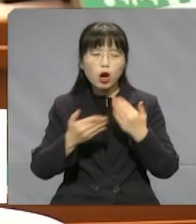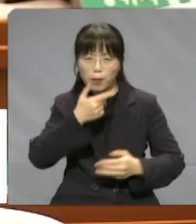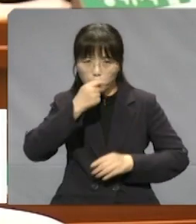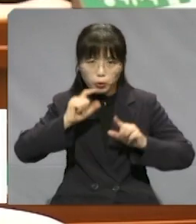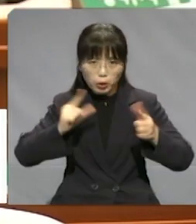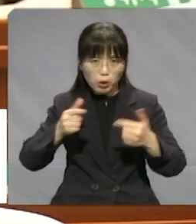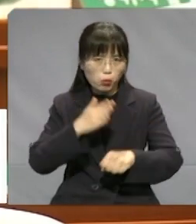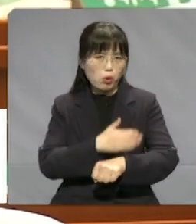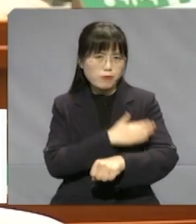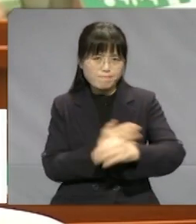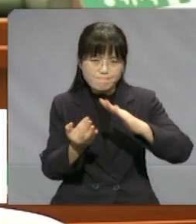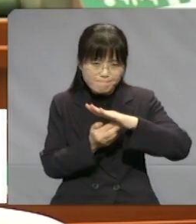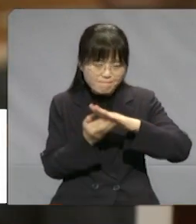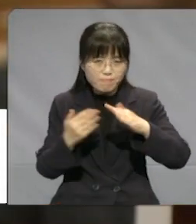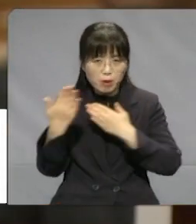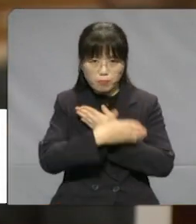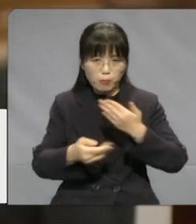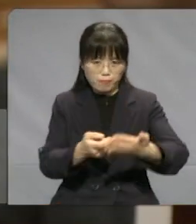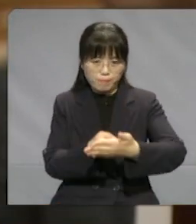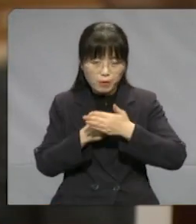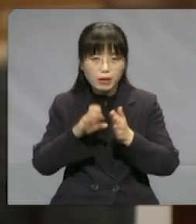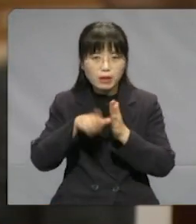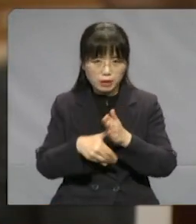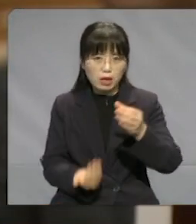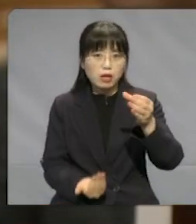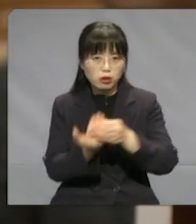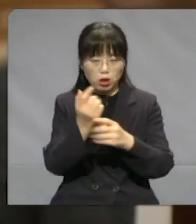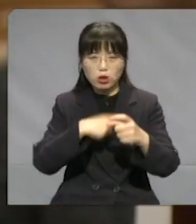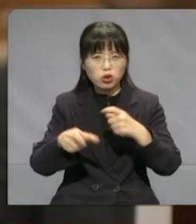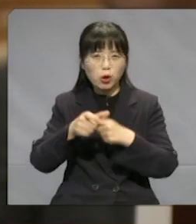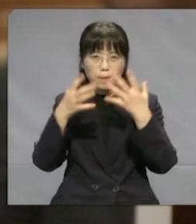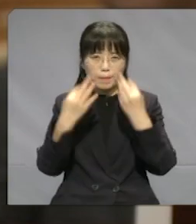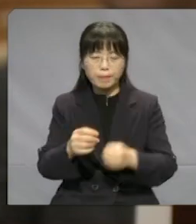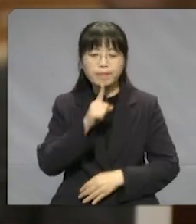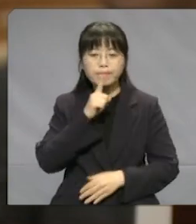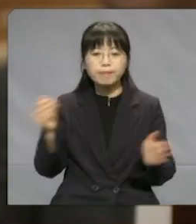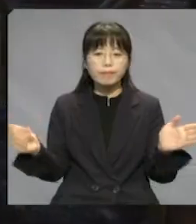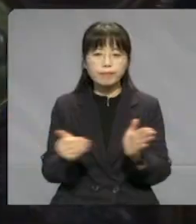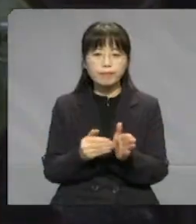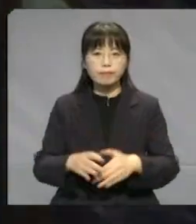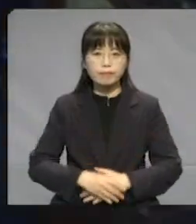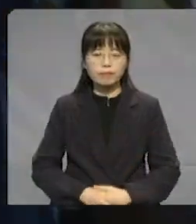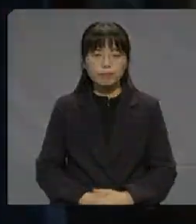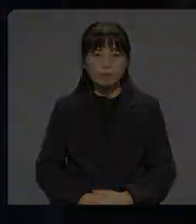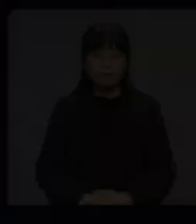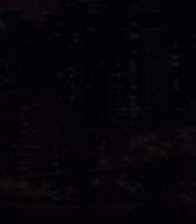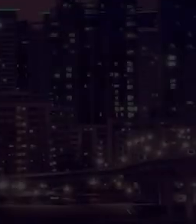과도하게 계산하고 몸살일 때 오는 경우가 더 많았다고 덧붙였습니다.